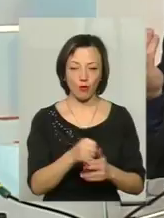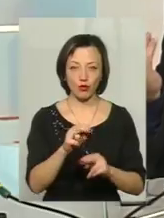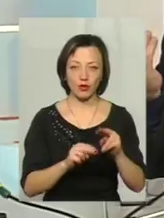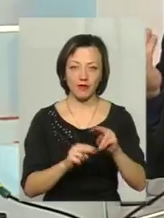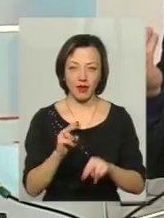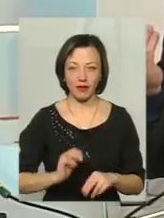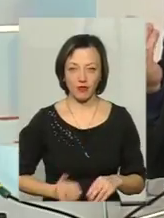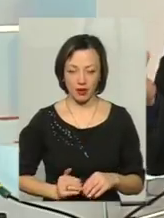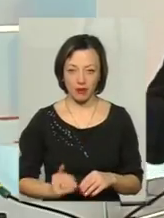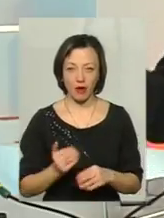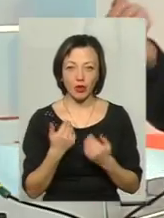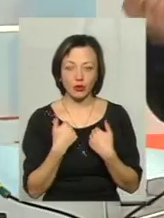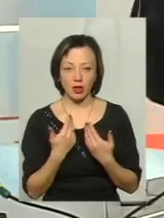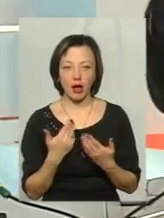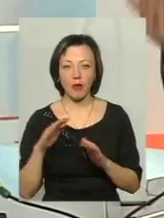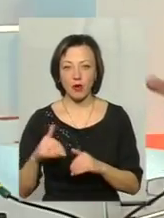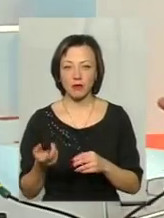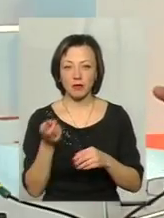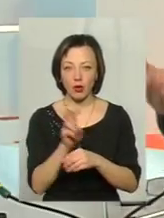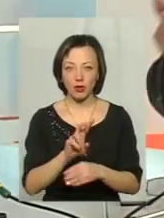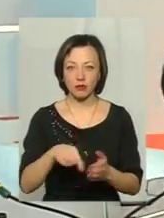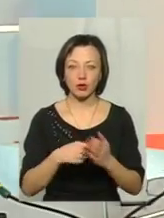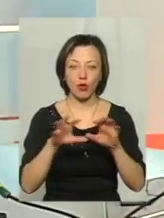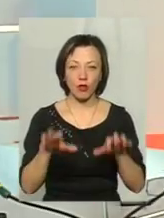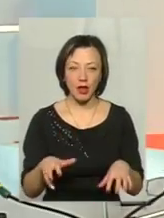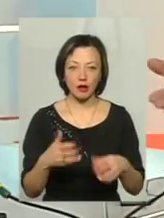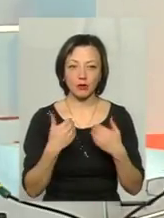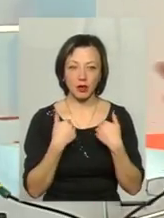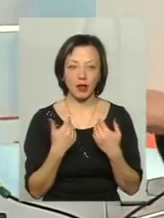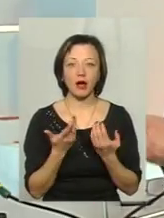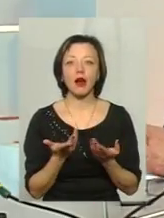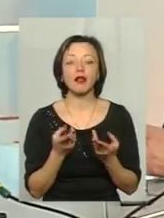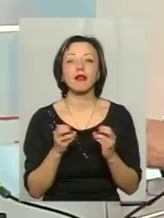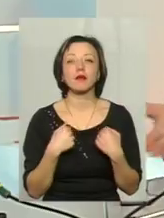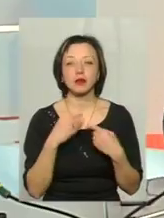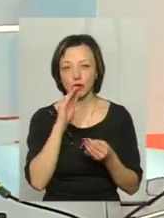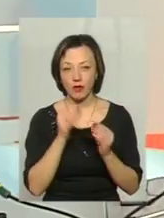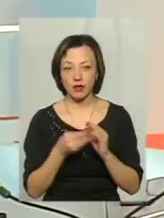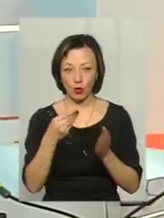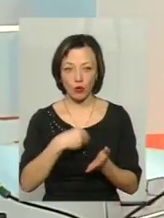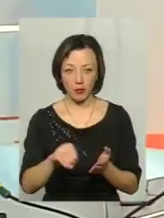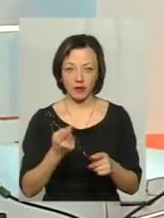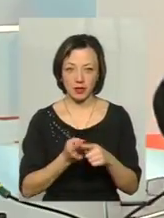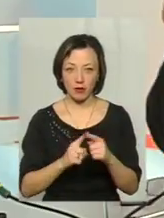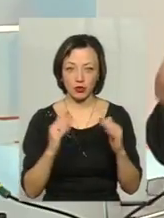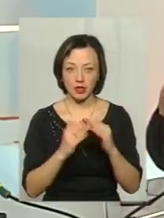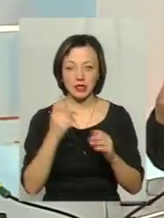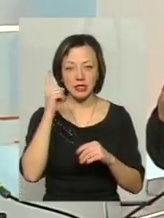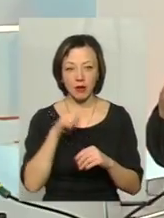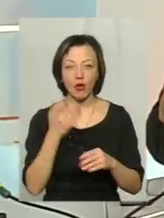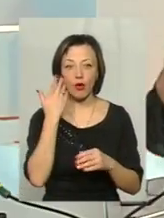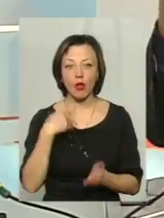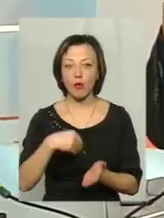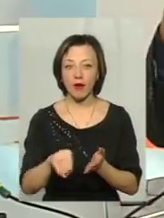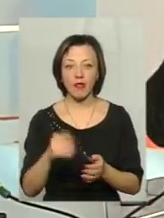той, який будував, ви розумієте? А потім він приходить до міського голови, приходить до мене, шановний, а де мені сховатися? Ну ти ж купив цей будинок, ти знав, чого ти коли